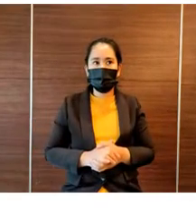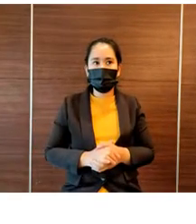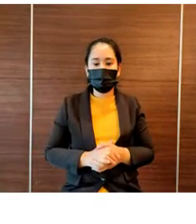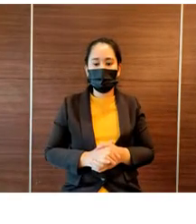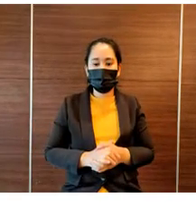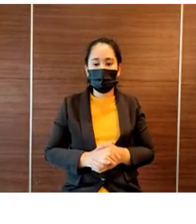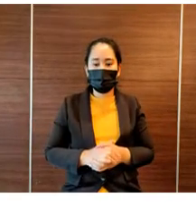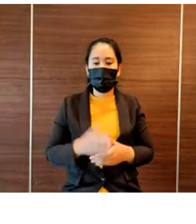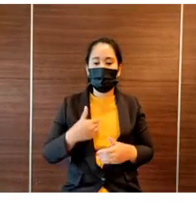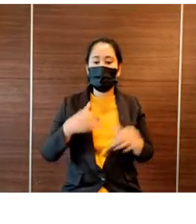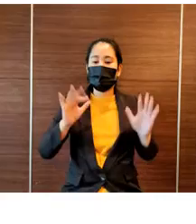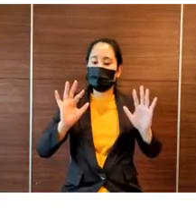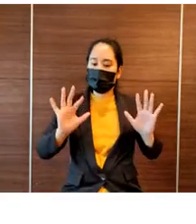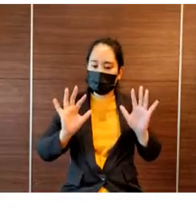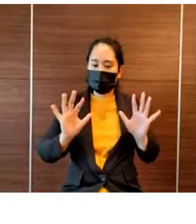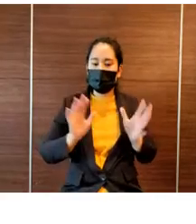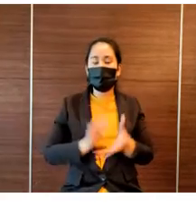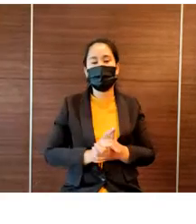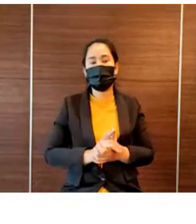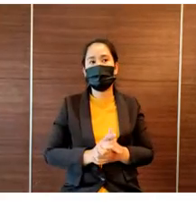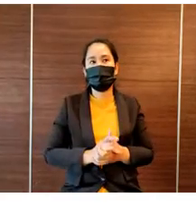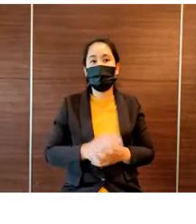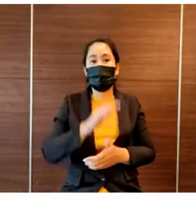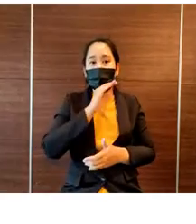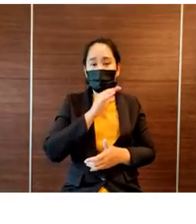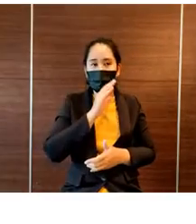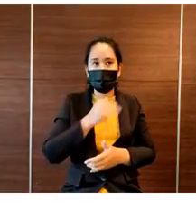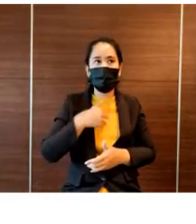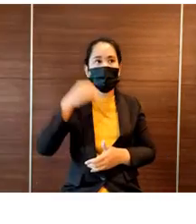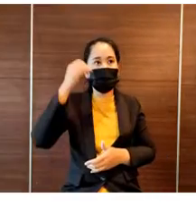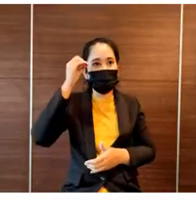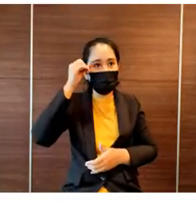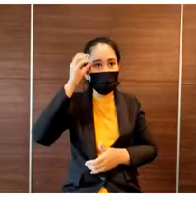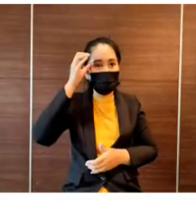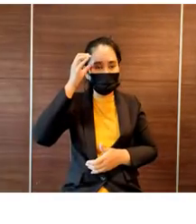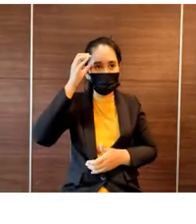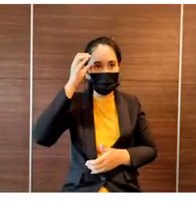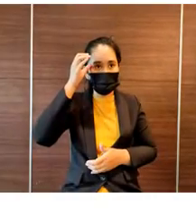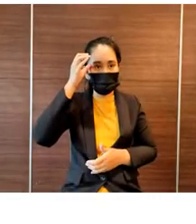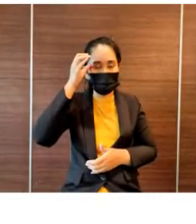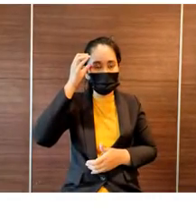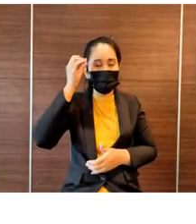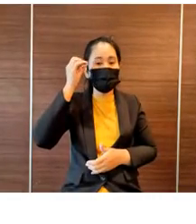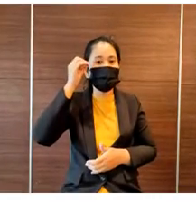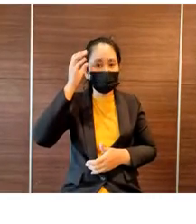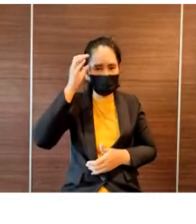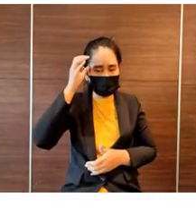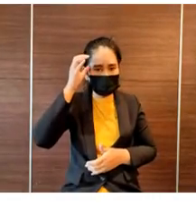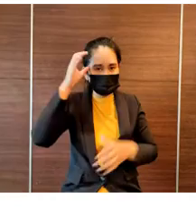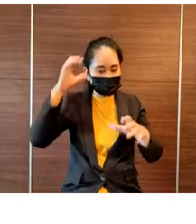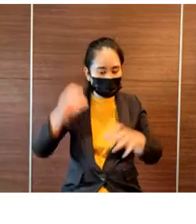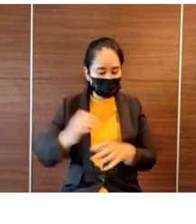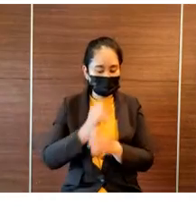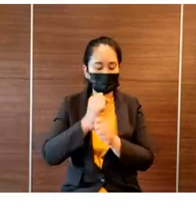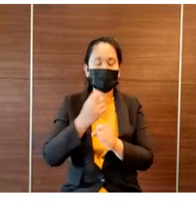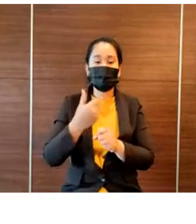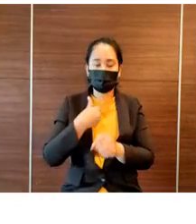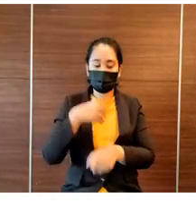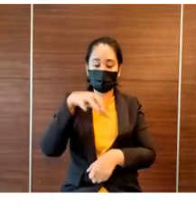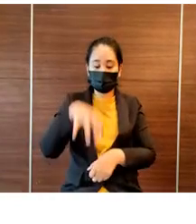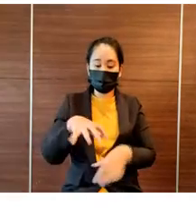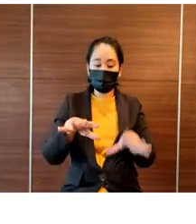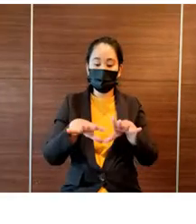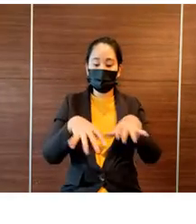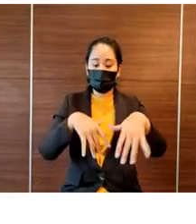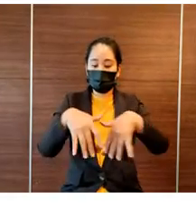ไม่ต้องอีกแล้วไม่ถ้ามันจะมีความรู้สักชุดนึงกลั่นมาได้ว่าเฮ้ยในฐานะที่เราเป็นองค์กรชุมชน